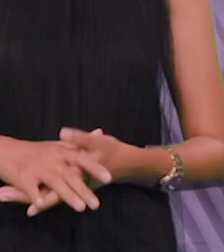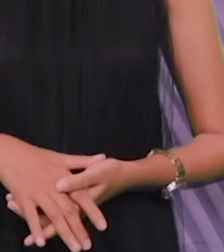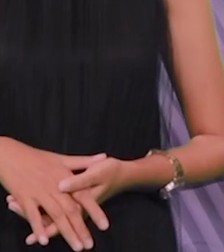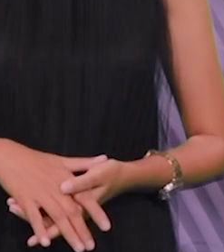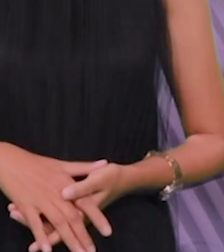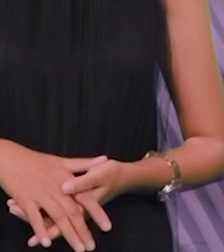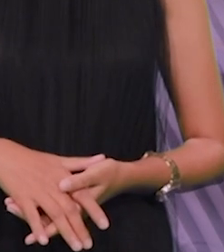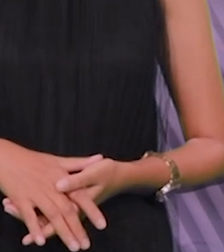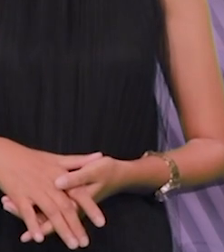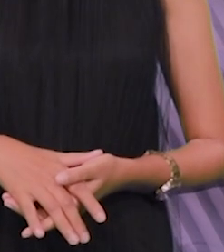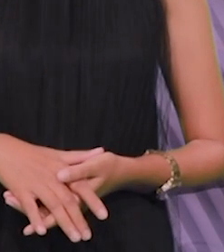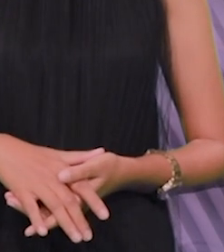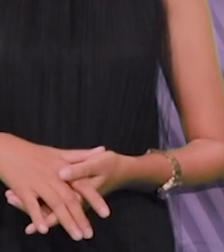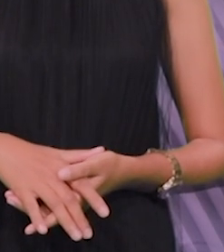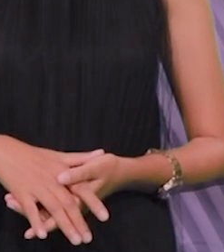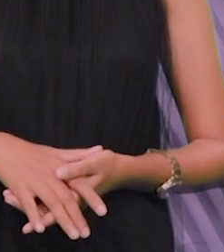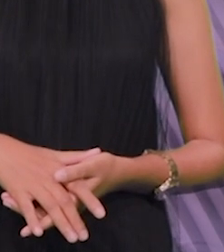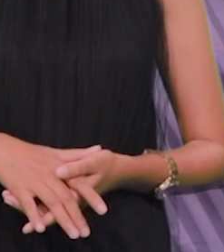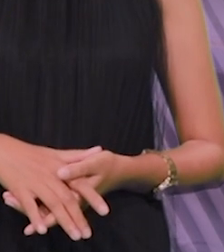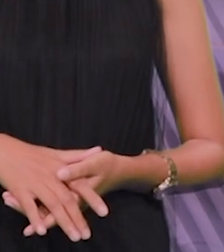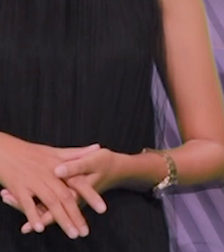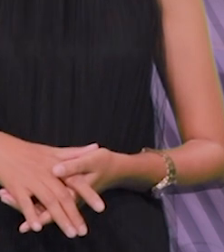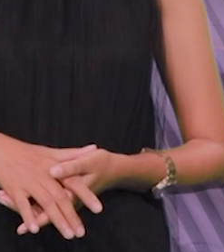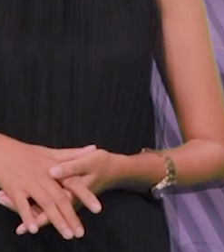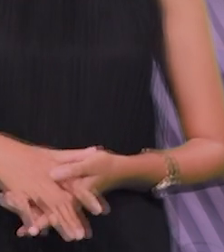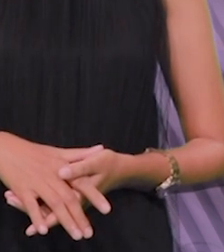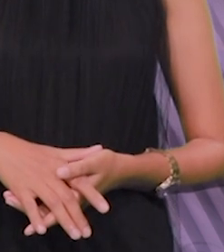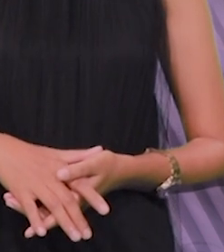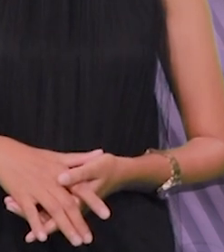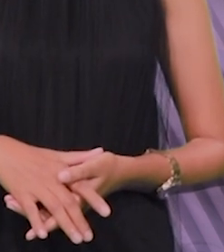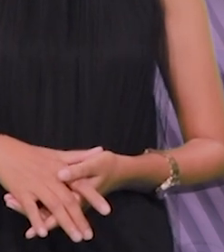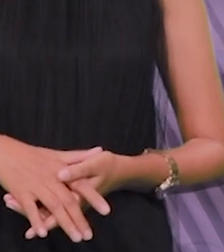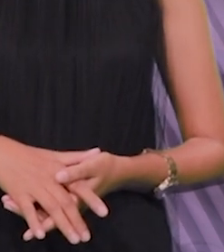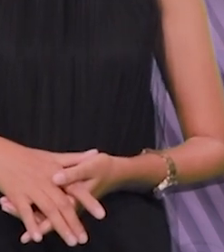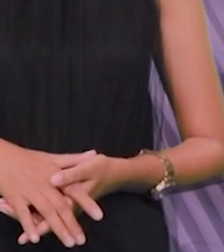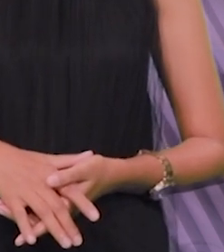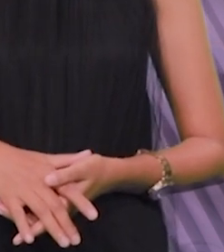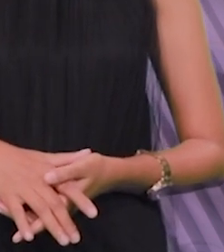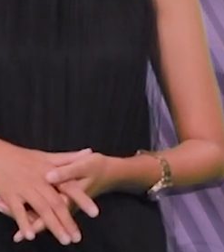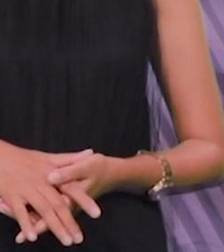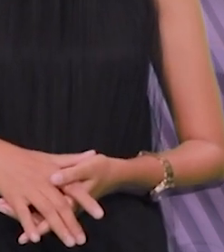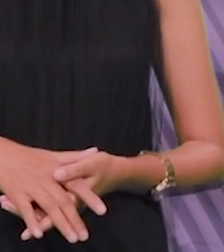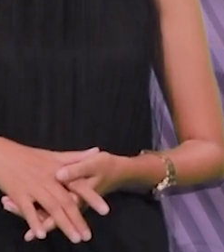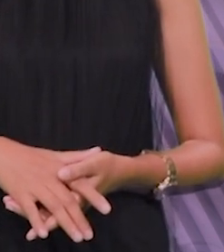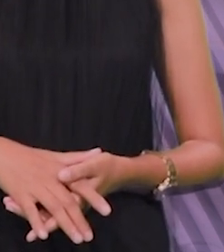Olá, que tal o like? Quer que te volte sira gosta video ida ne? Fo comentário, no que tal o subscribe? No hanya